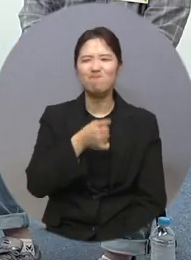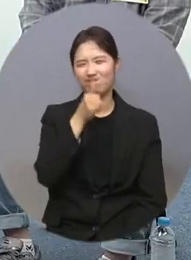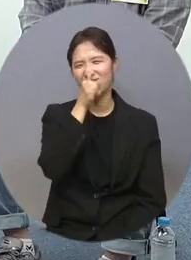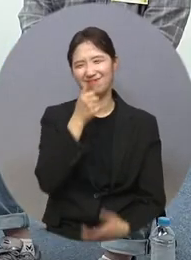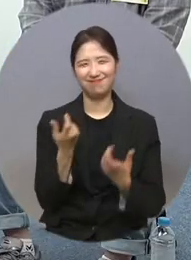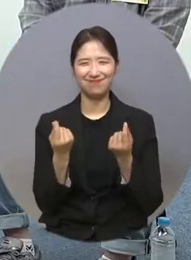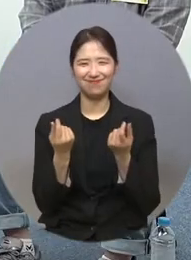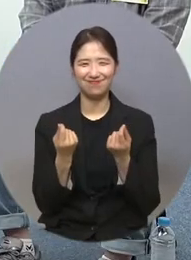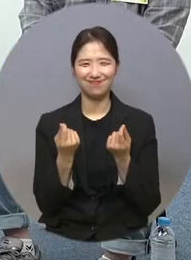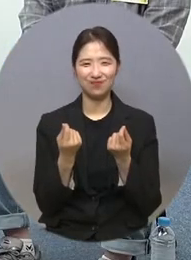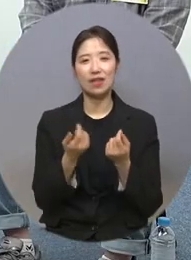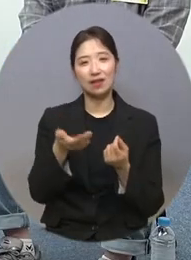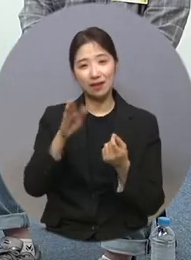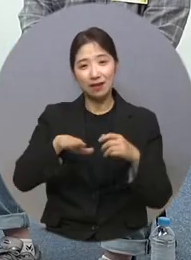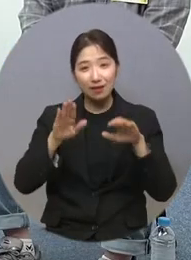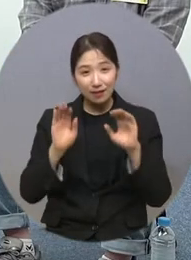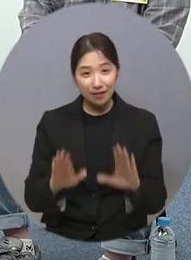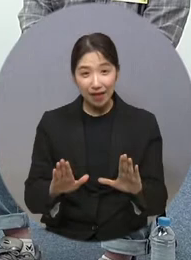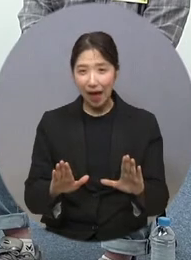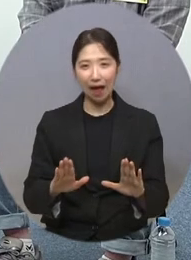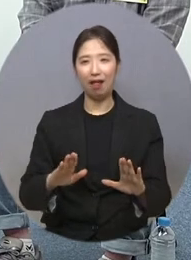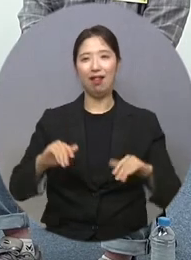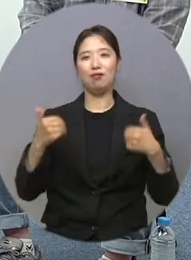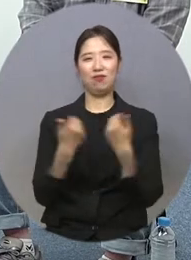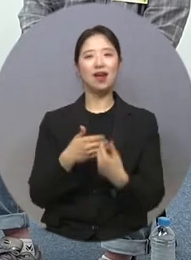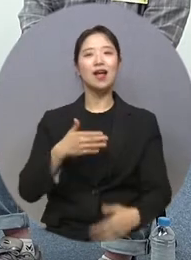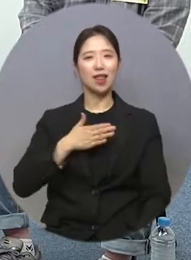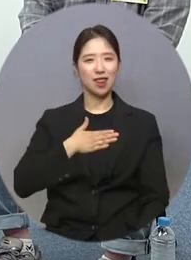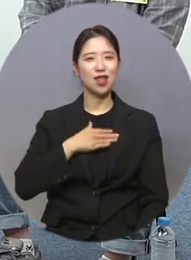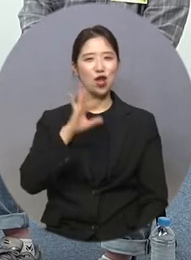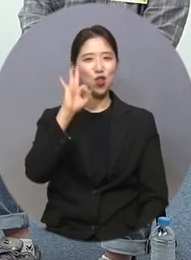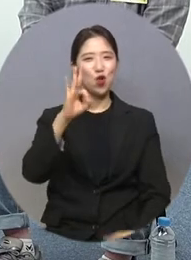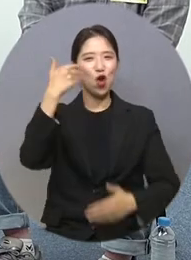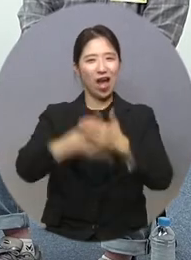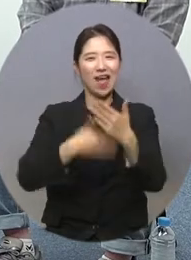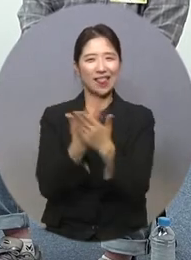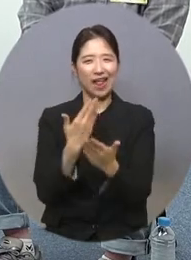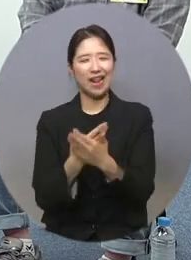같아요. 근데 지금 제가 너무너무 잘 깎습니다.